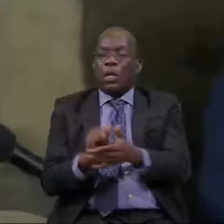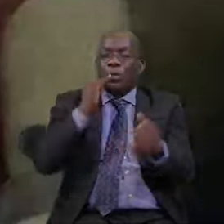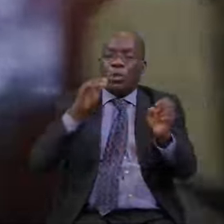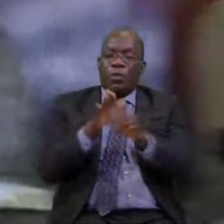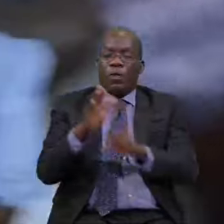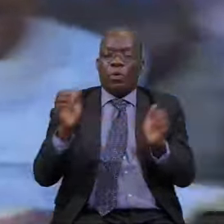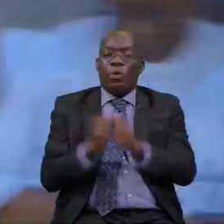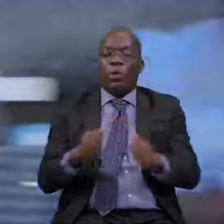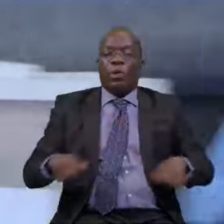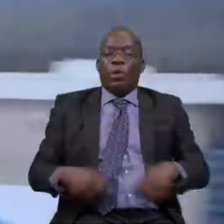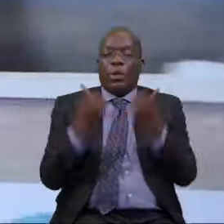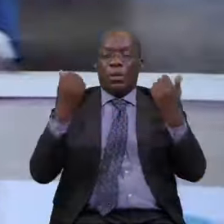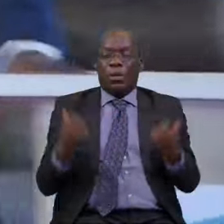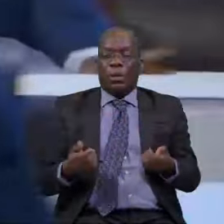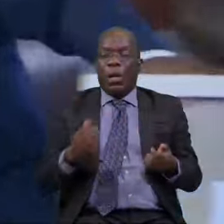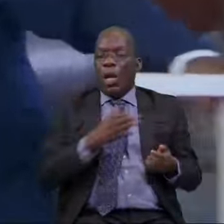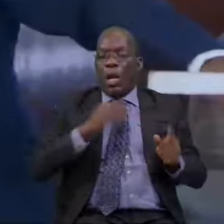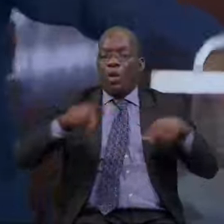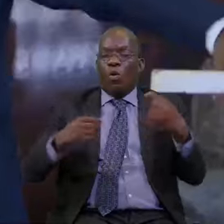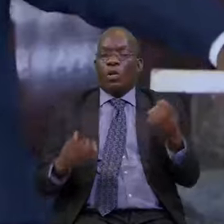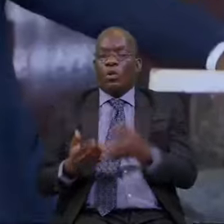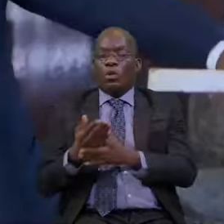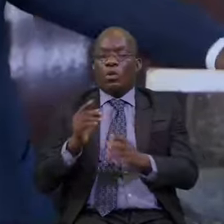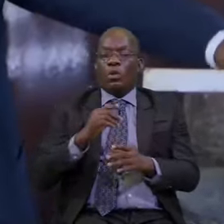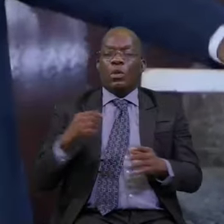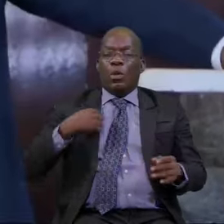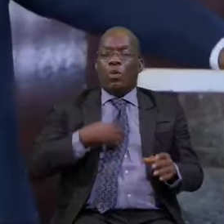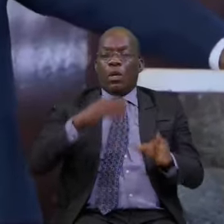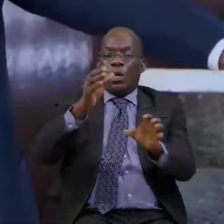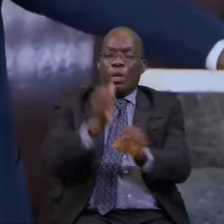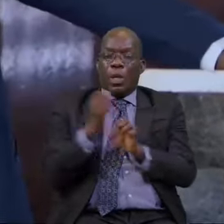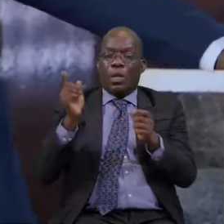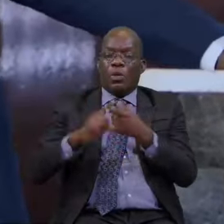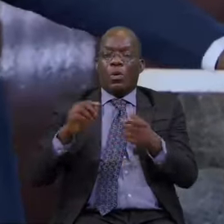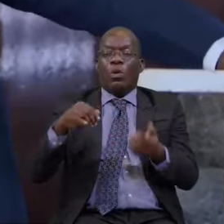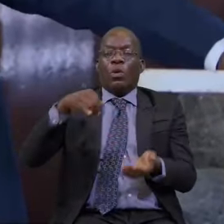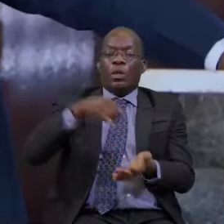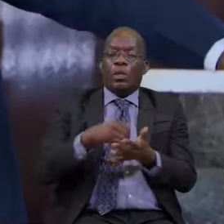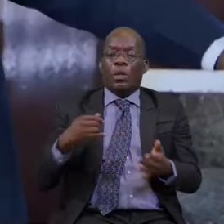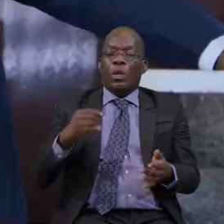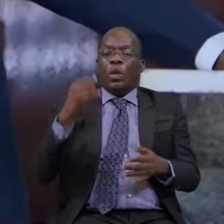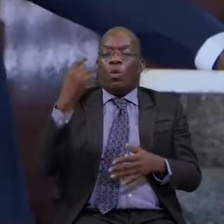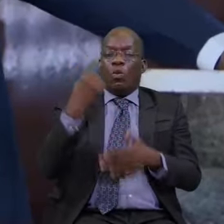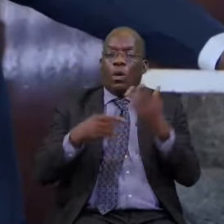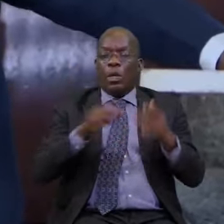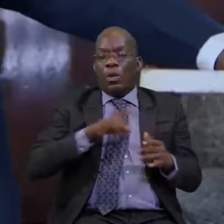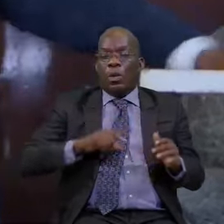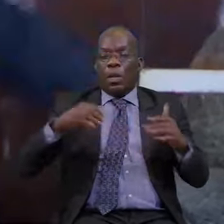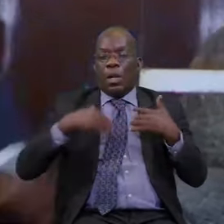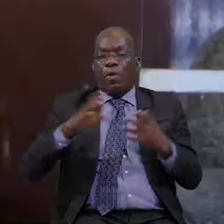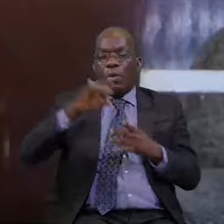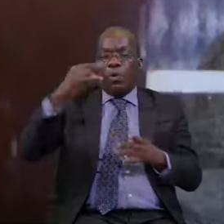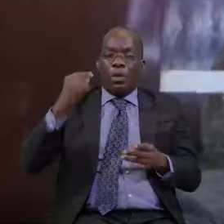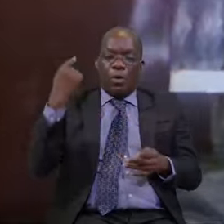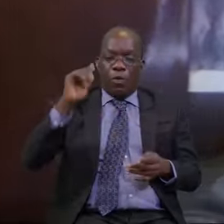qui est regorgée d'épines et de défis que vous parviendrez à ce que le Seigneur a pour vous et